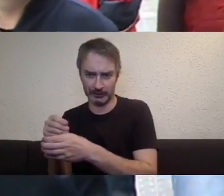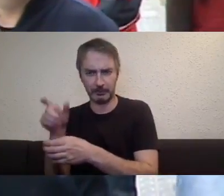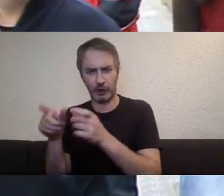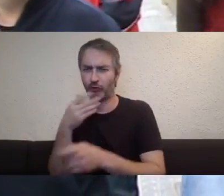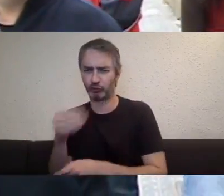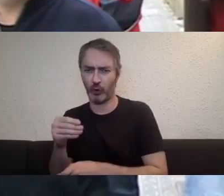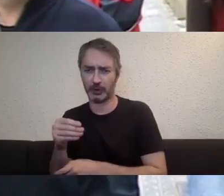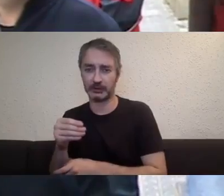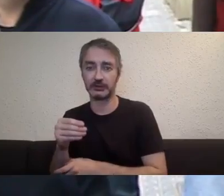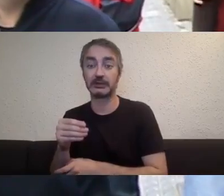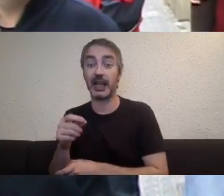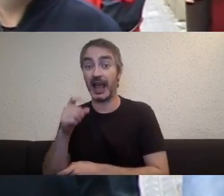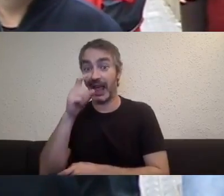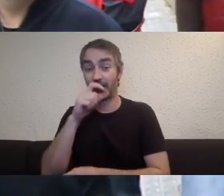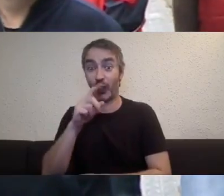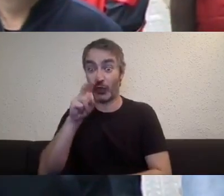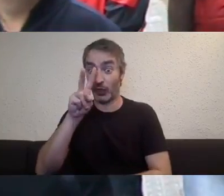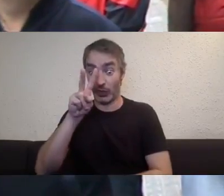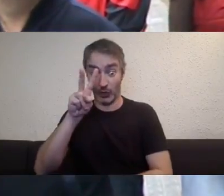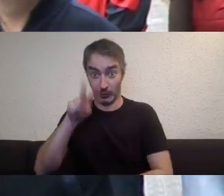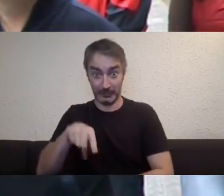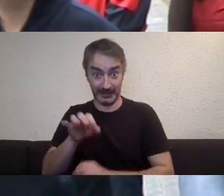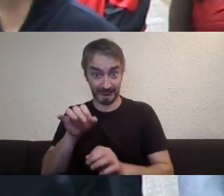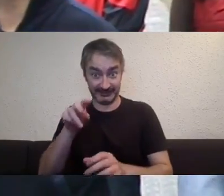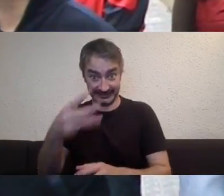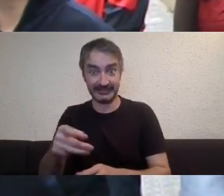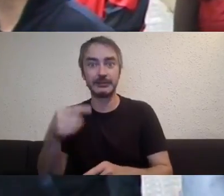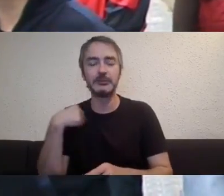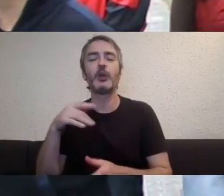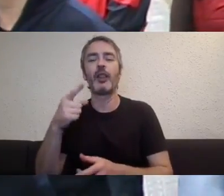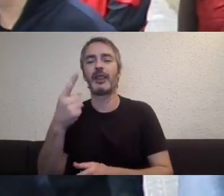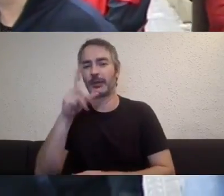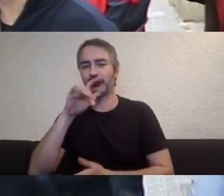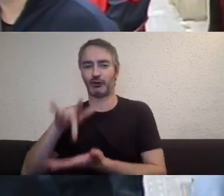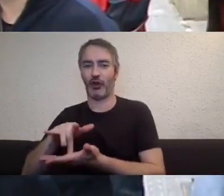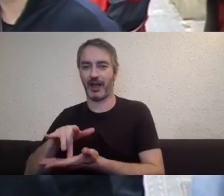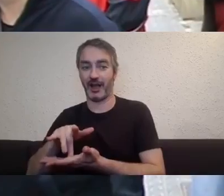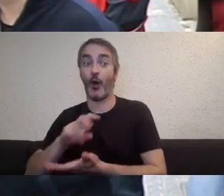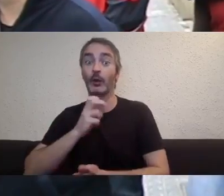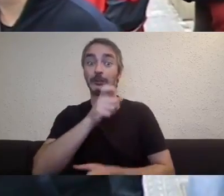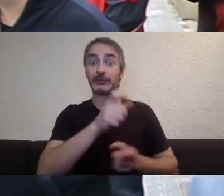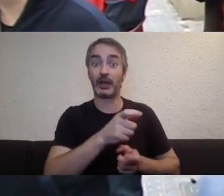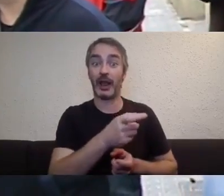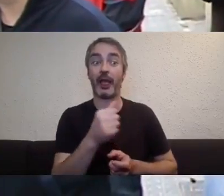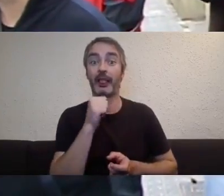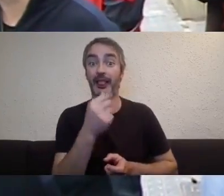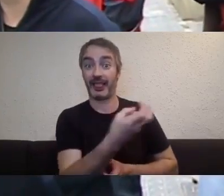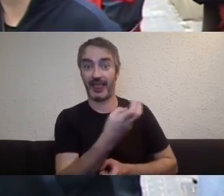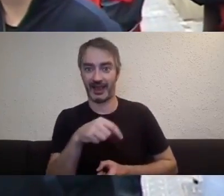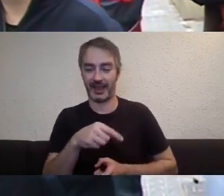el 2003 feien 18 anys així, i després altres persones que acabaven d'arribar al barri. Érem unes 7-8